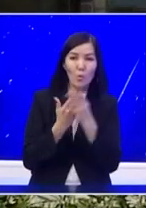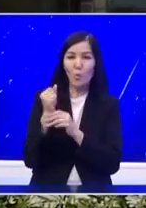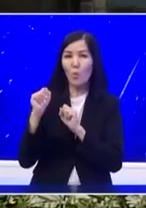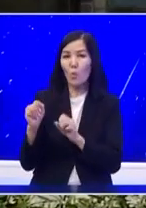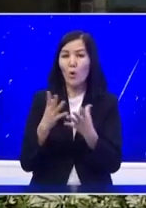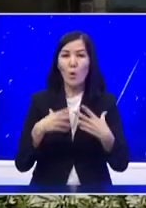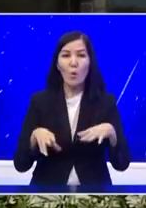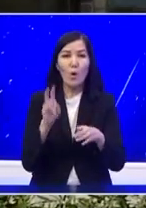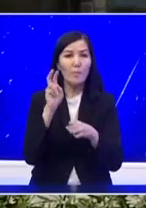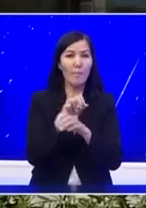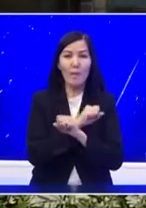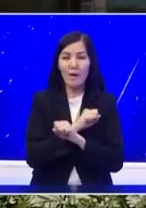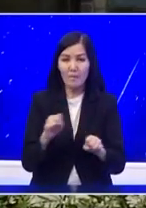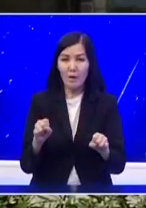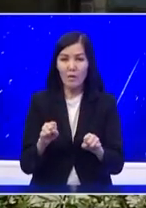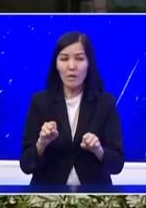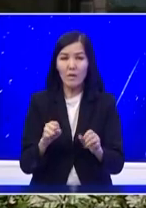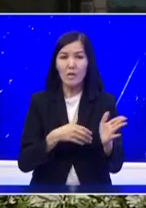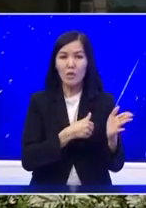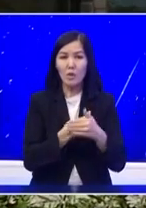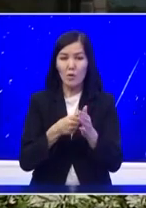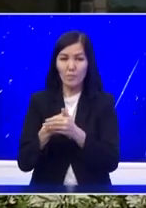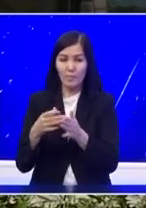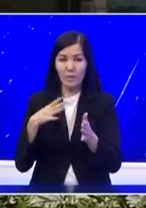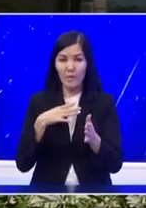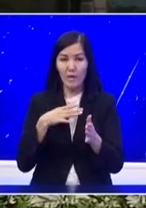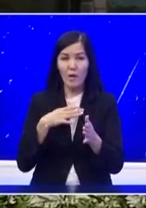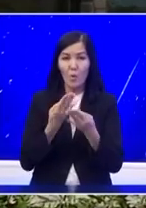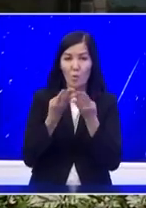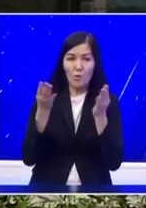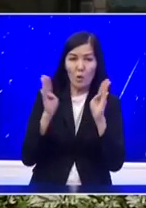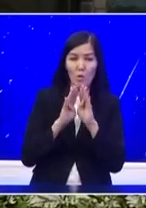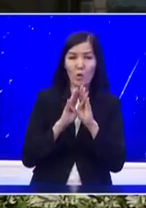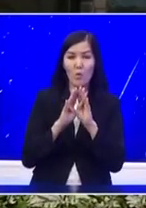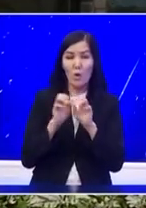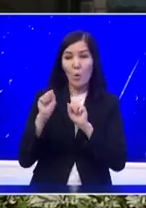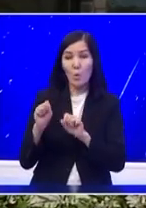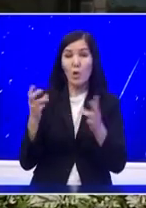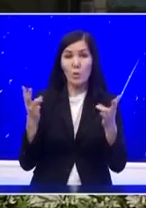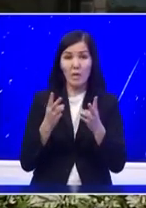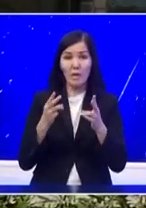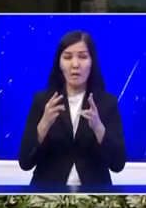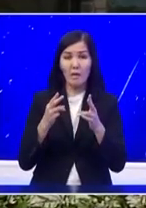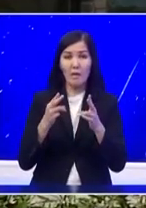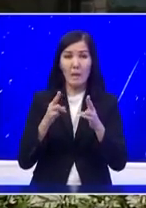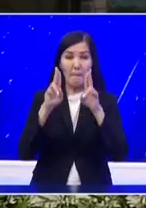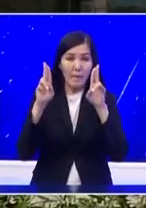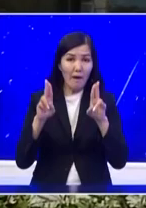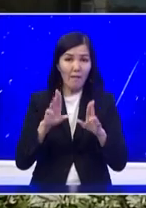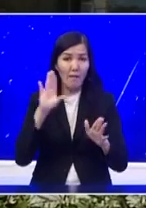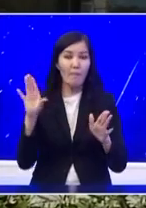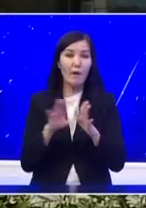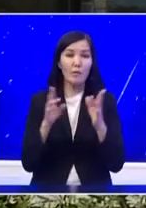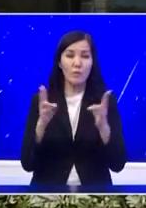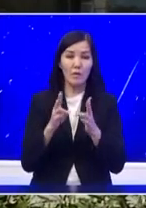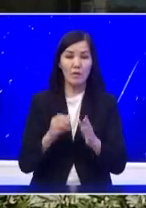жерге бармау, көптеген орындарды жауып тастау, оқшаулау деген сияқты ережелерді орындап жатса, онда